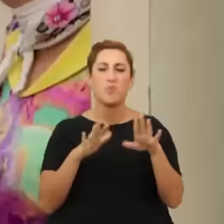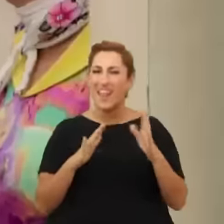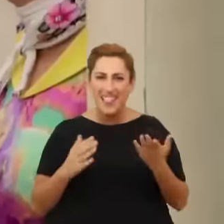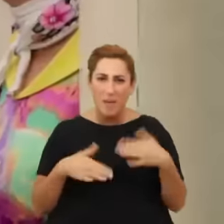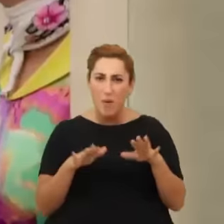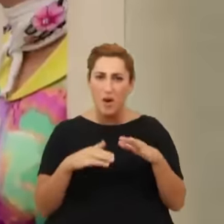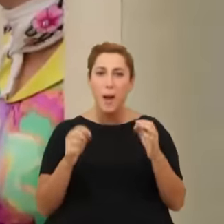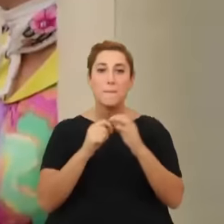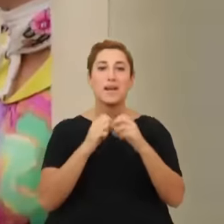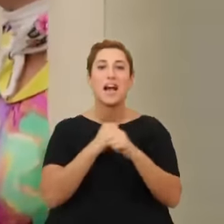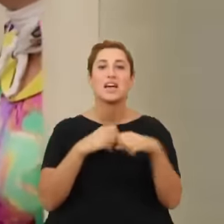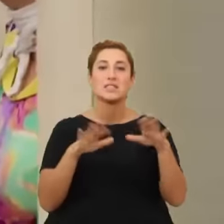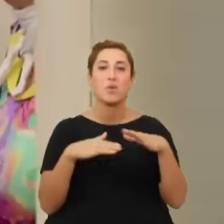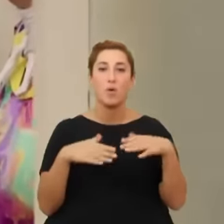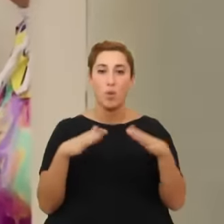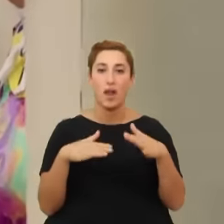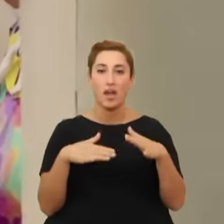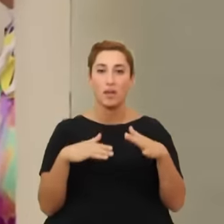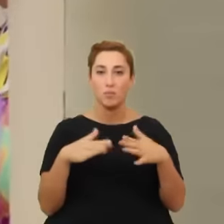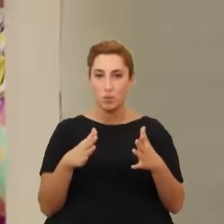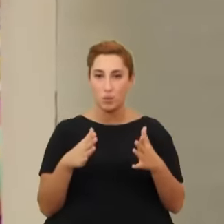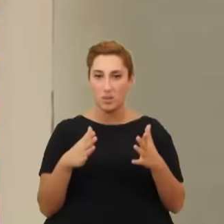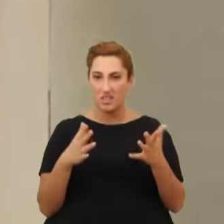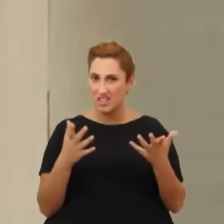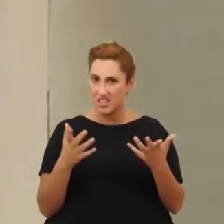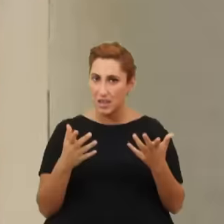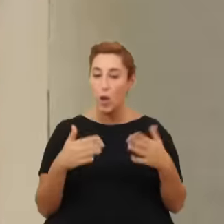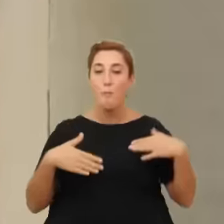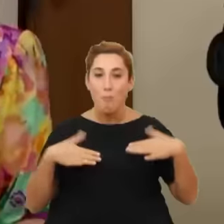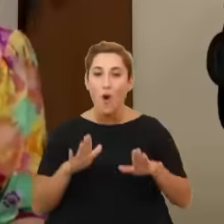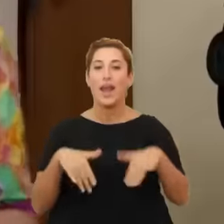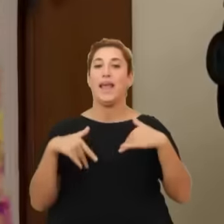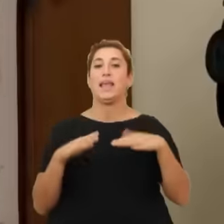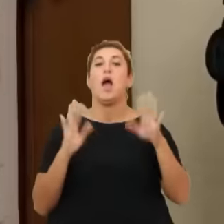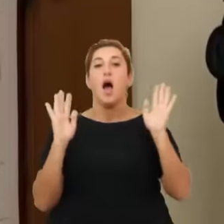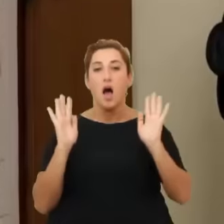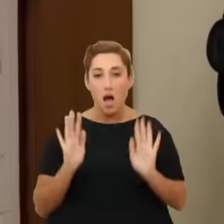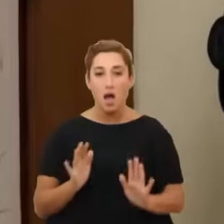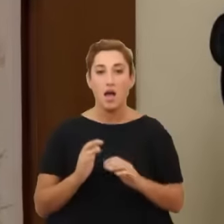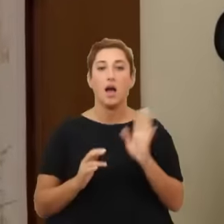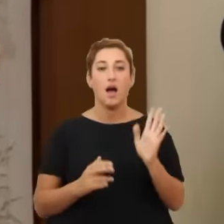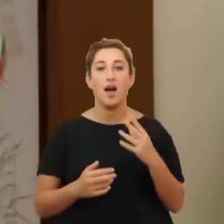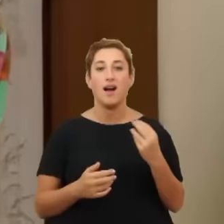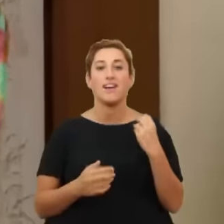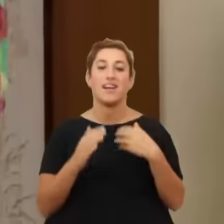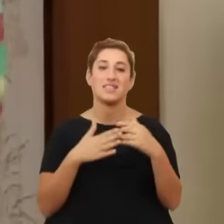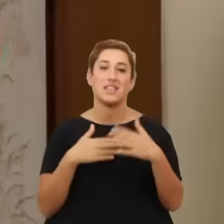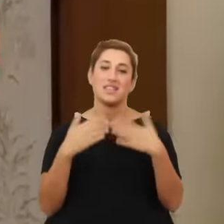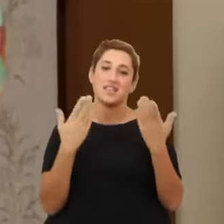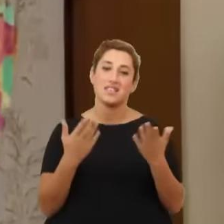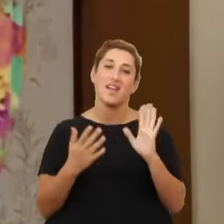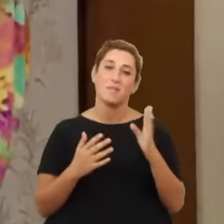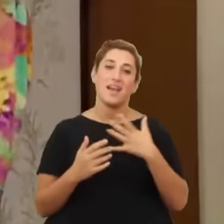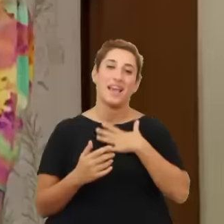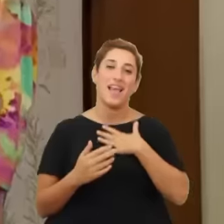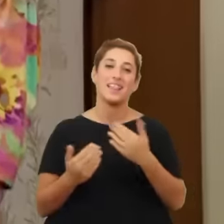böreği? Balak gazi böreği. Böreği. Böreği. Böreği. Ha ay ay ellerine sağlık ay